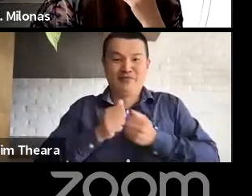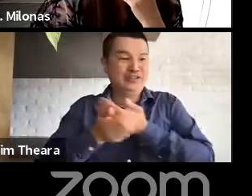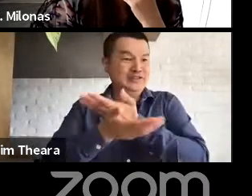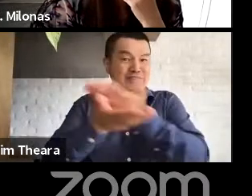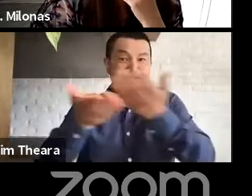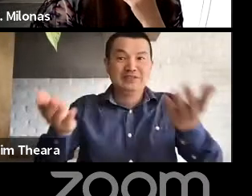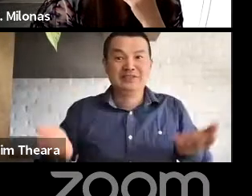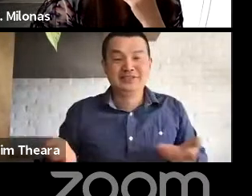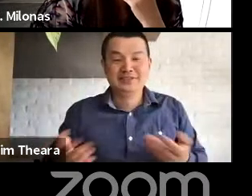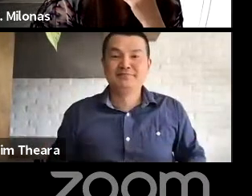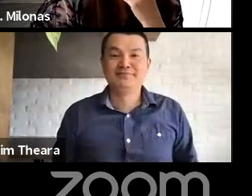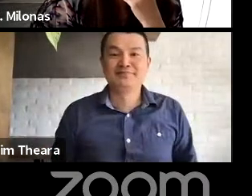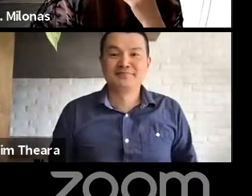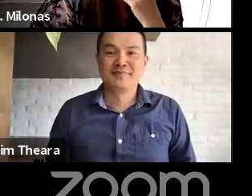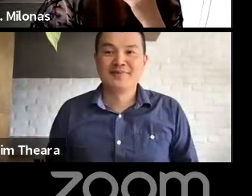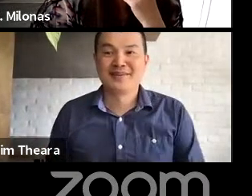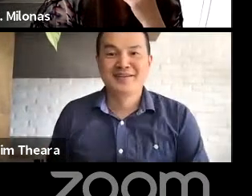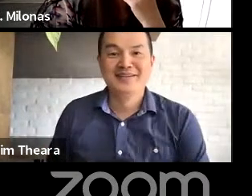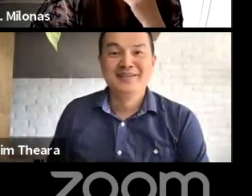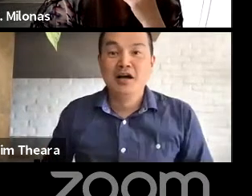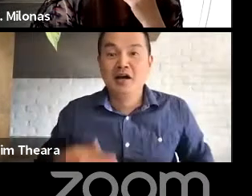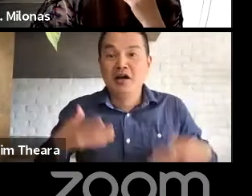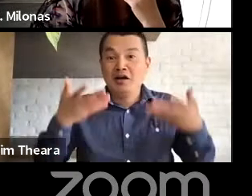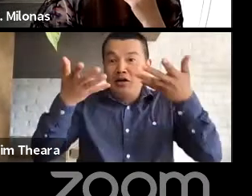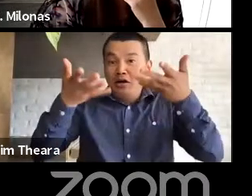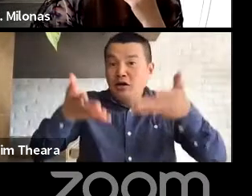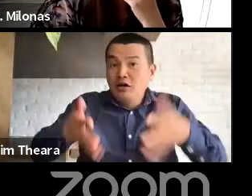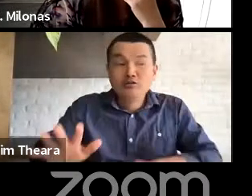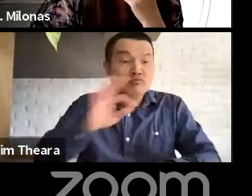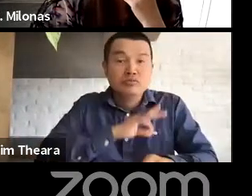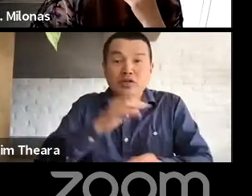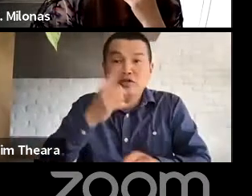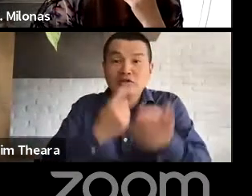Merci d'avoir participé. J'ai eu beaucoup de plaisir avec vous aujourd'hui.